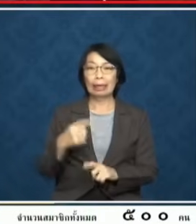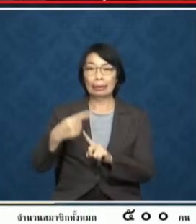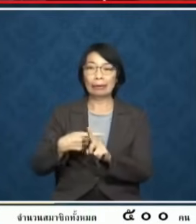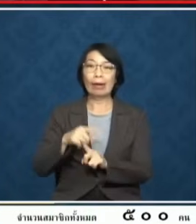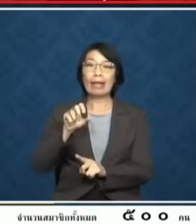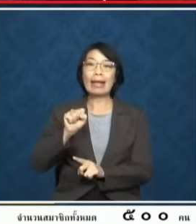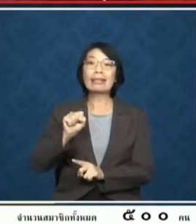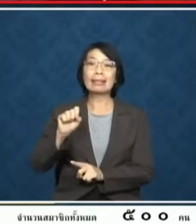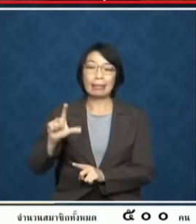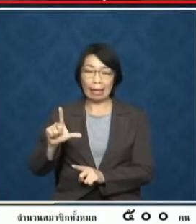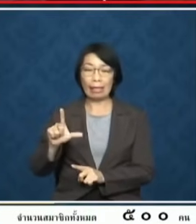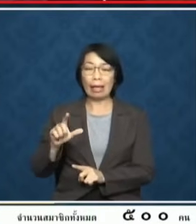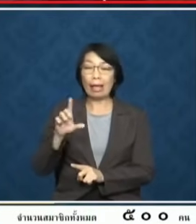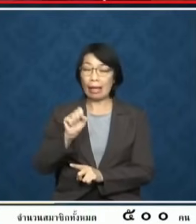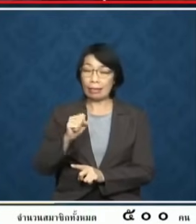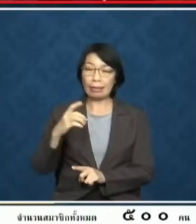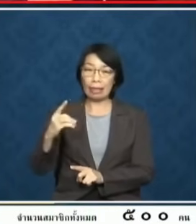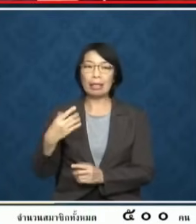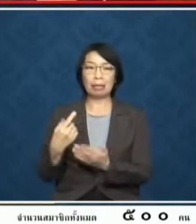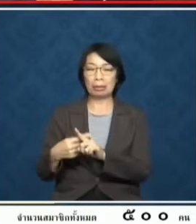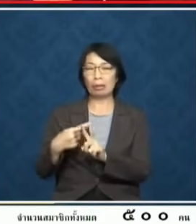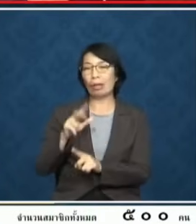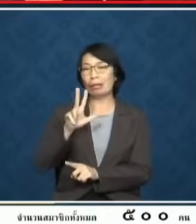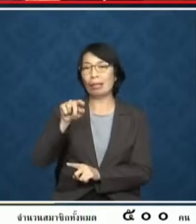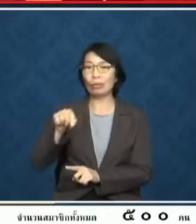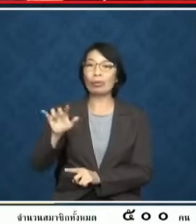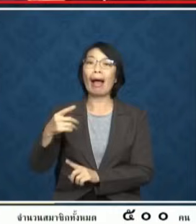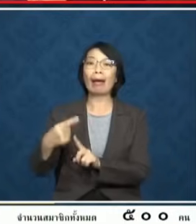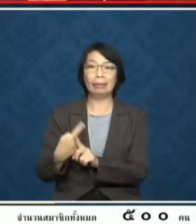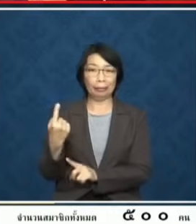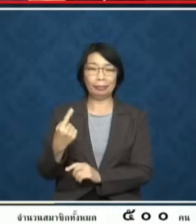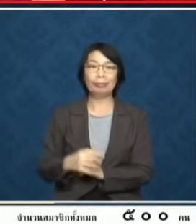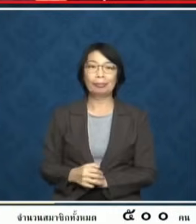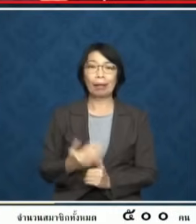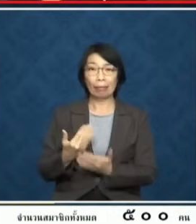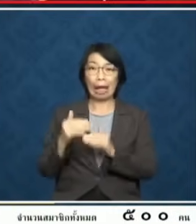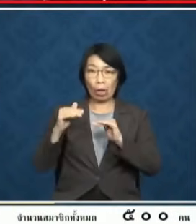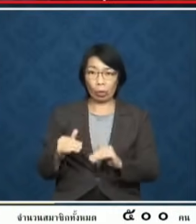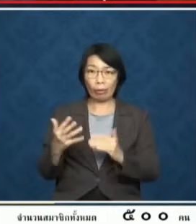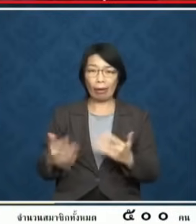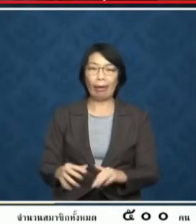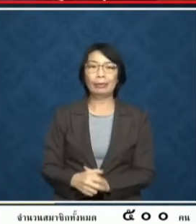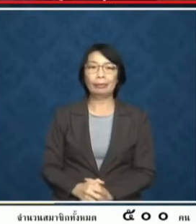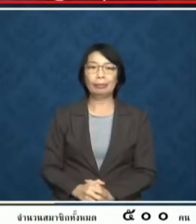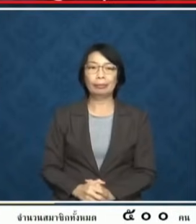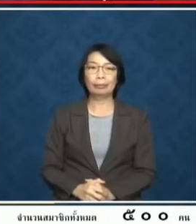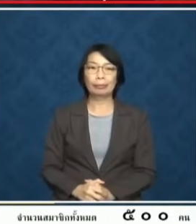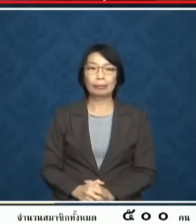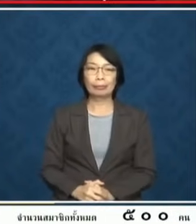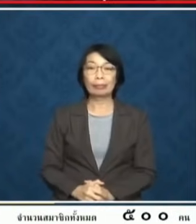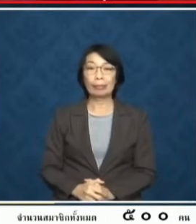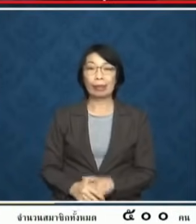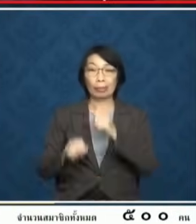ชัดแบบปกติเดือนละ 3.5ล้านบาทนี่ลดราคาลงมาแล้วนะคะต้องบอกว่าข้อมูลจากก